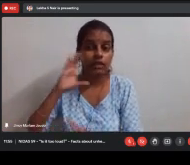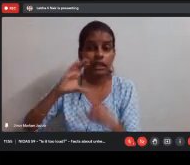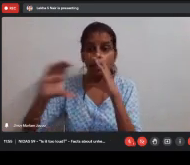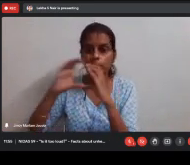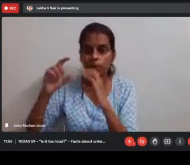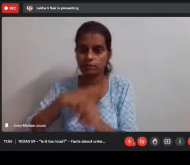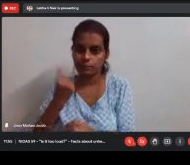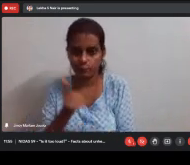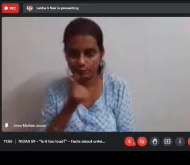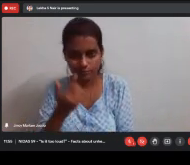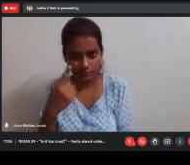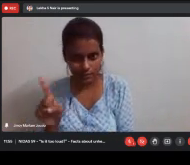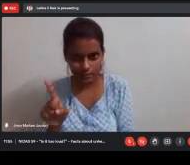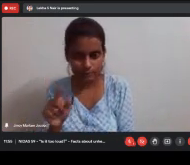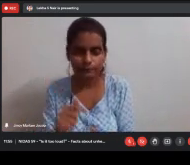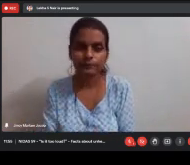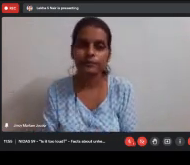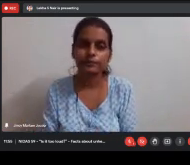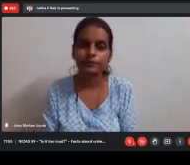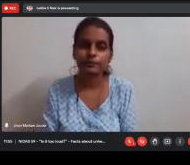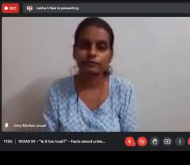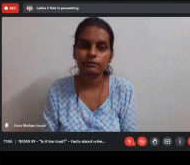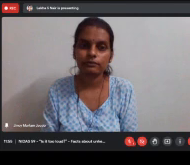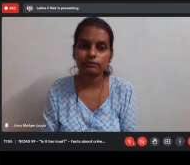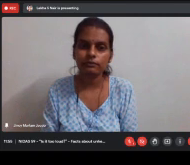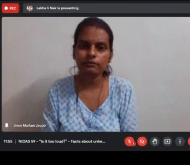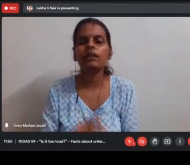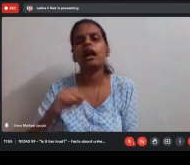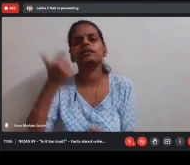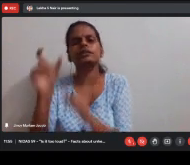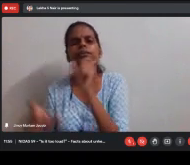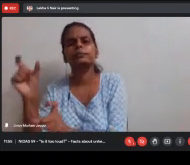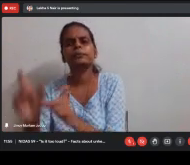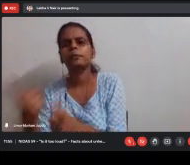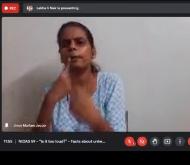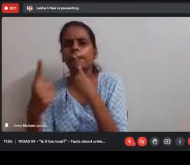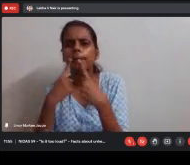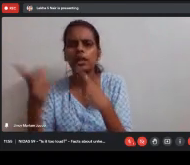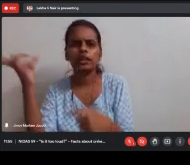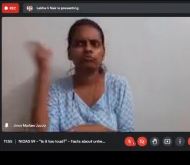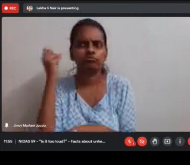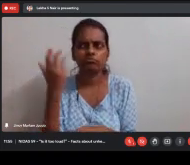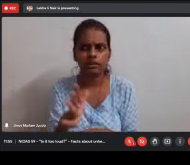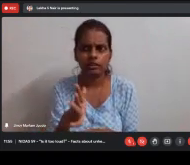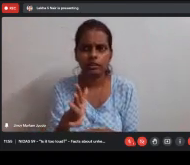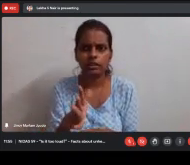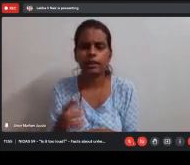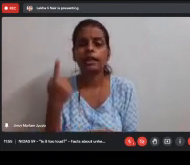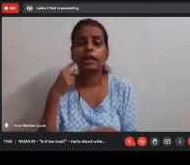എന്നാണ് ഇപ്പോഴത്തെ പഠനങ്ങൾ തെളിയിക്കുന്നത്. രണ്ട്, കേൾക്കുക എന്ന് പറയുന്നത് നമുക്ക് കേൾവി എന്ന്